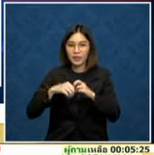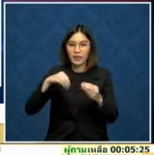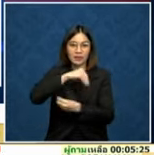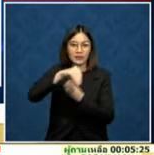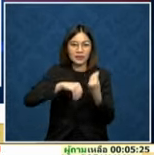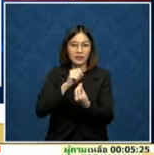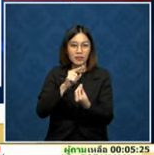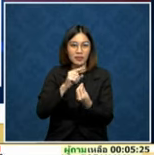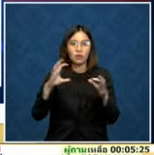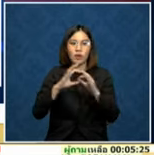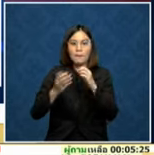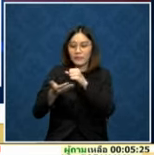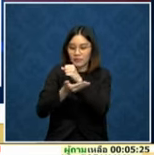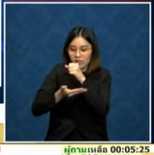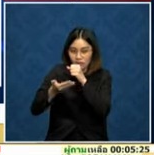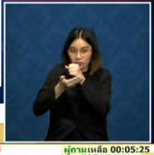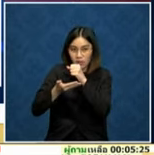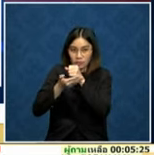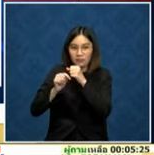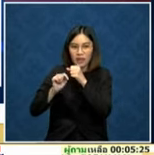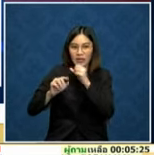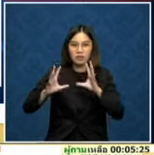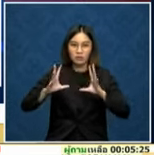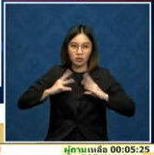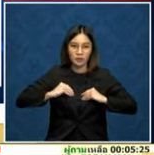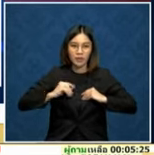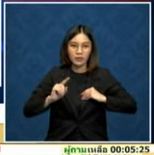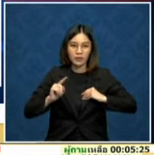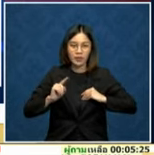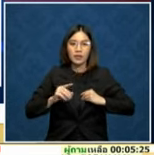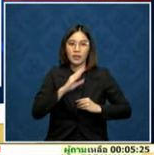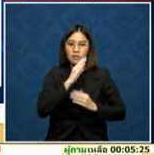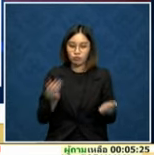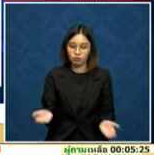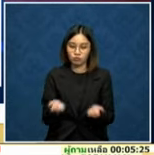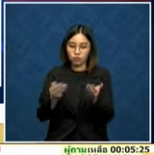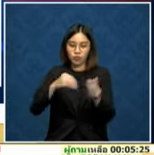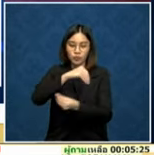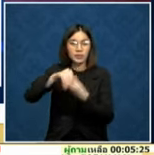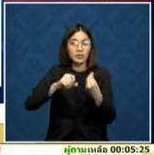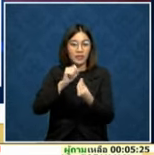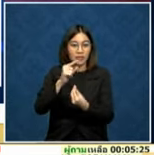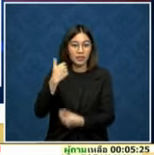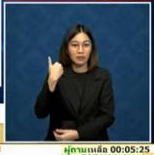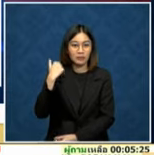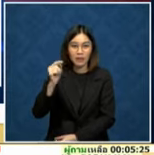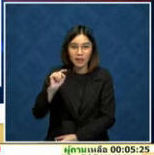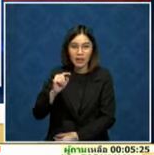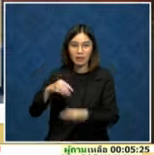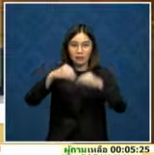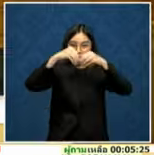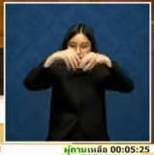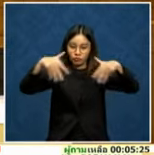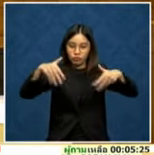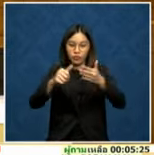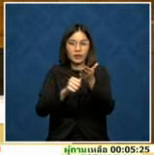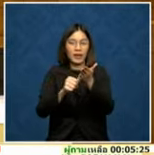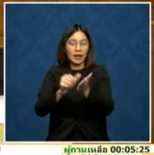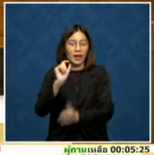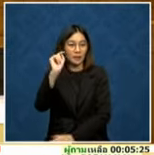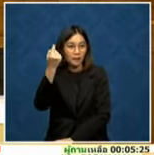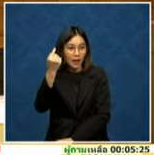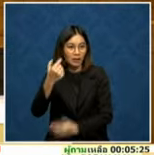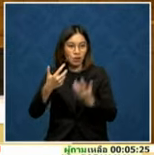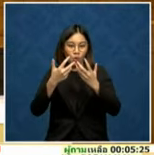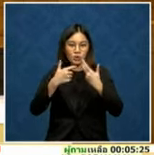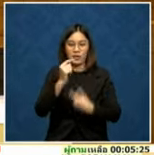ต้วยก็คปัญหายาเศรฐติกอัี้กตยมรบนะครับถาจะดืเศรฐตปรับโครงสร้างเศฐติกจะมการเอ